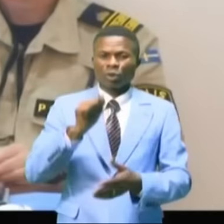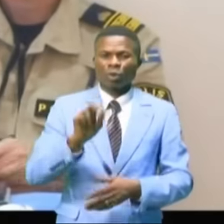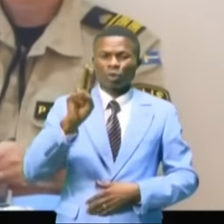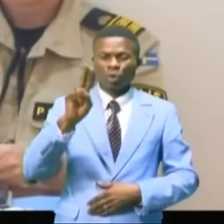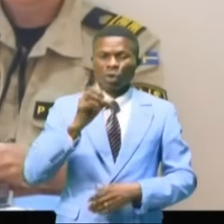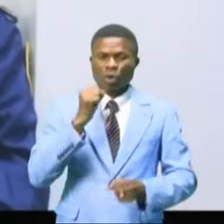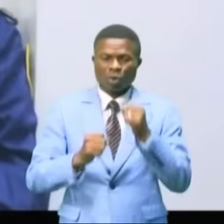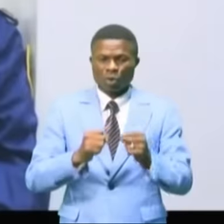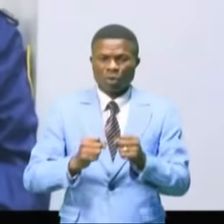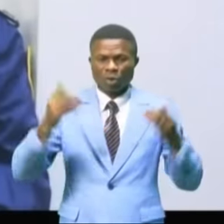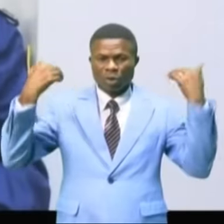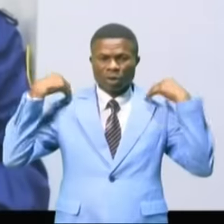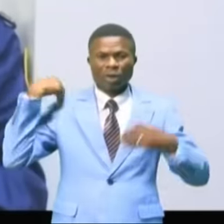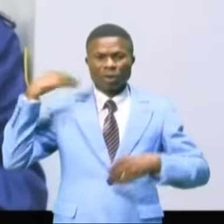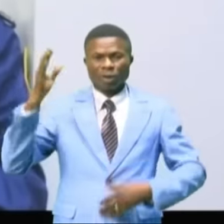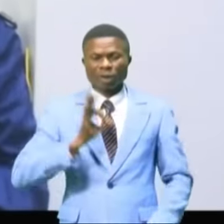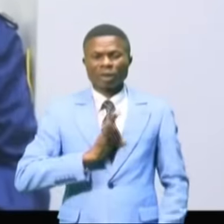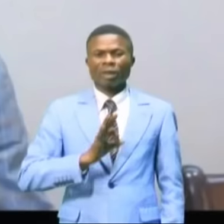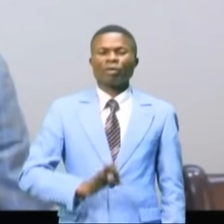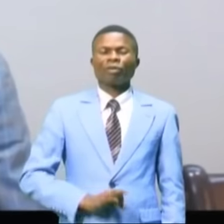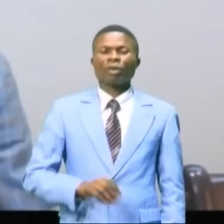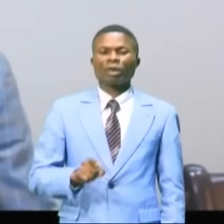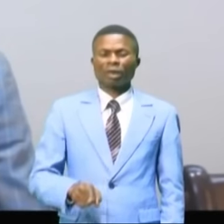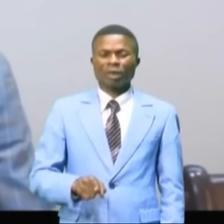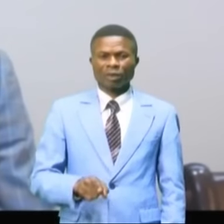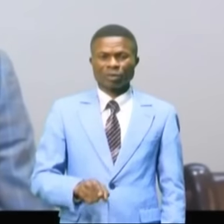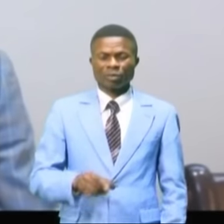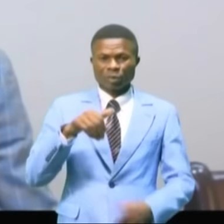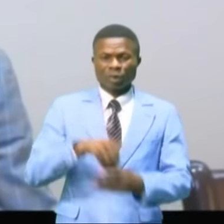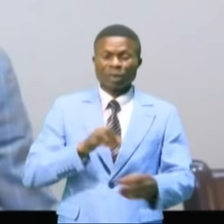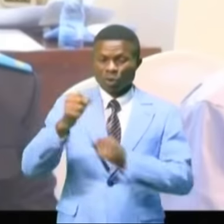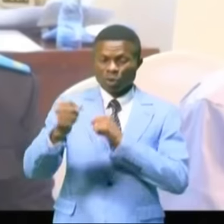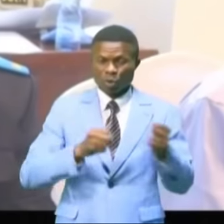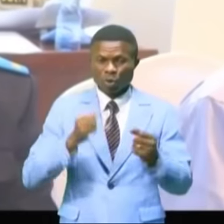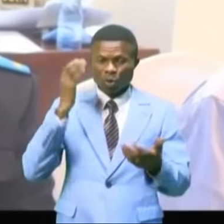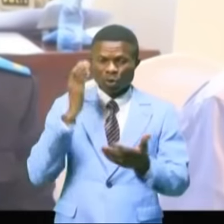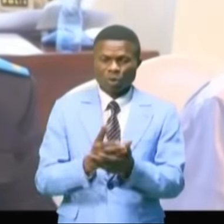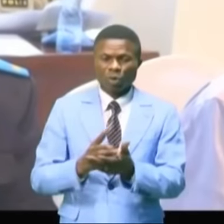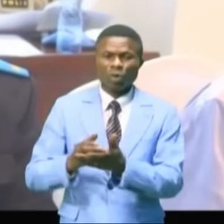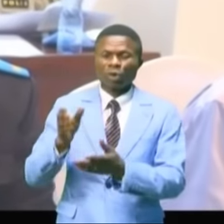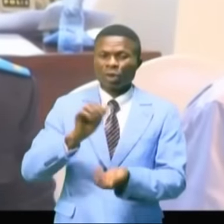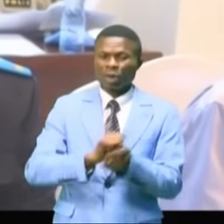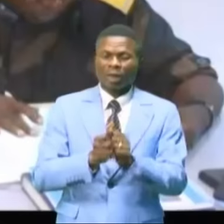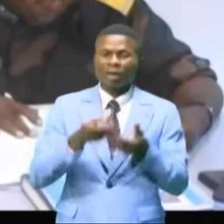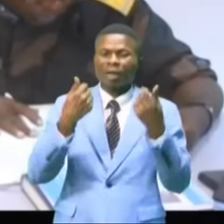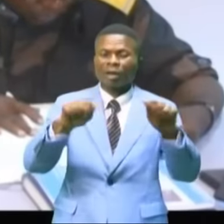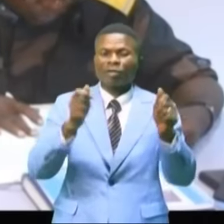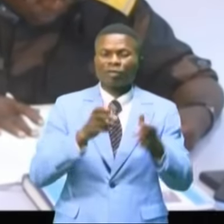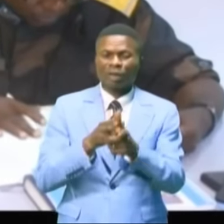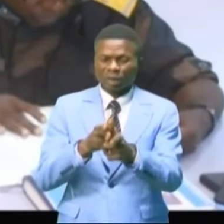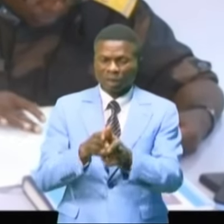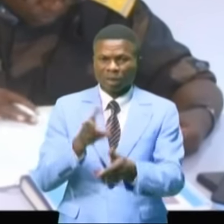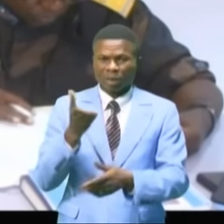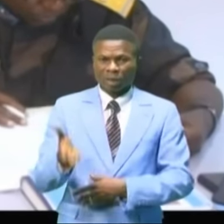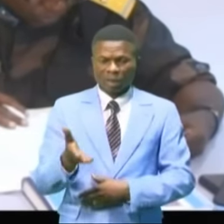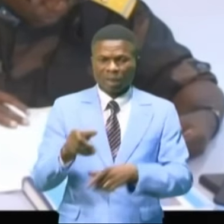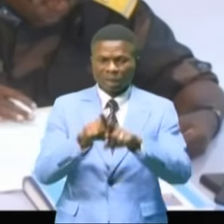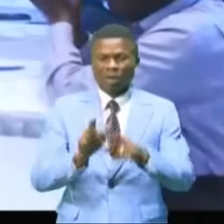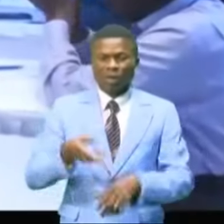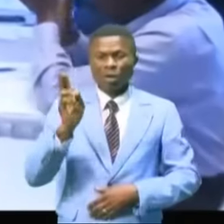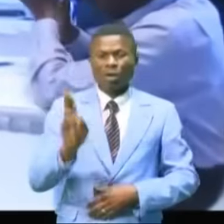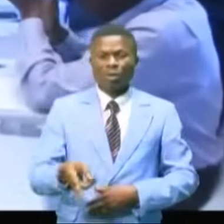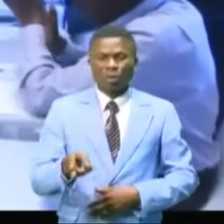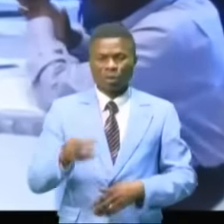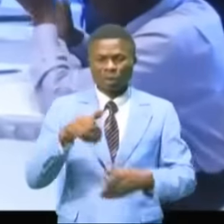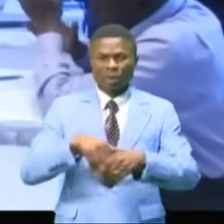efforts du chef de l'État Félix-Antoine Tshisekedi dans la lutte contre la circulation des armes légères et de petits calibres